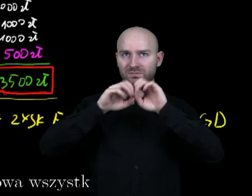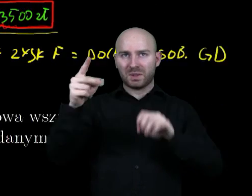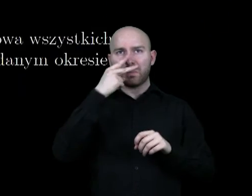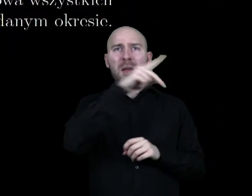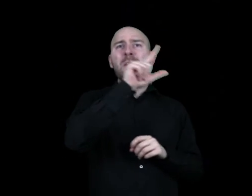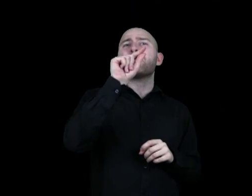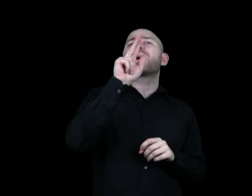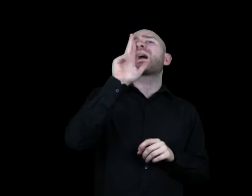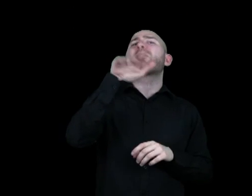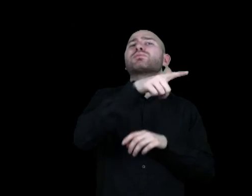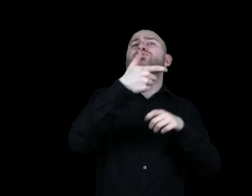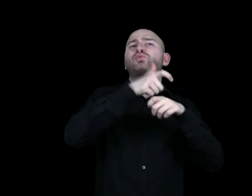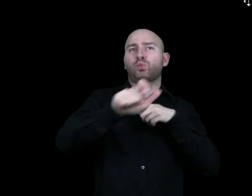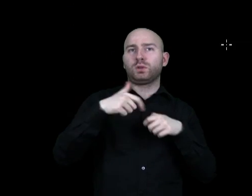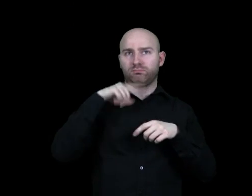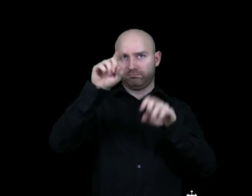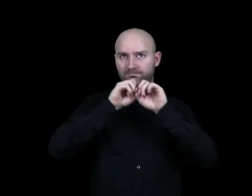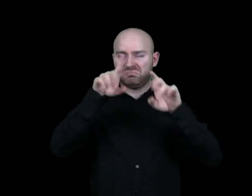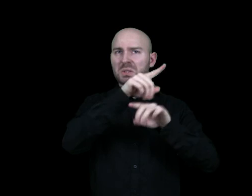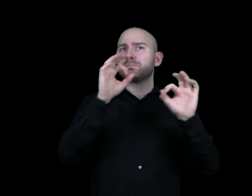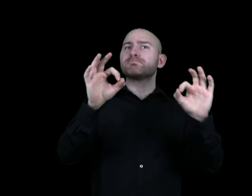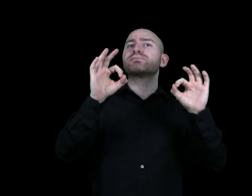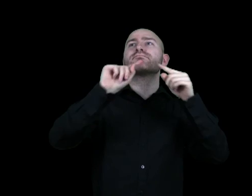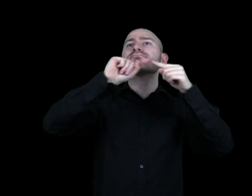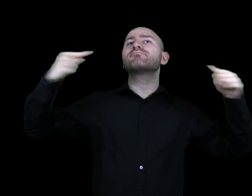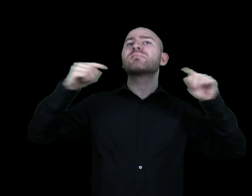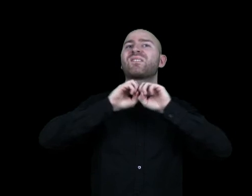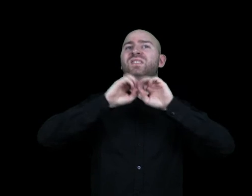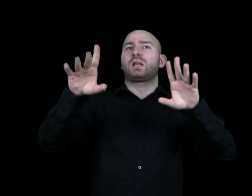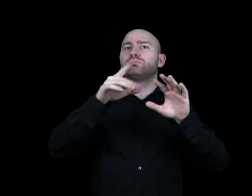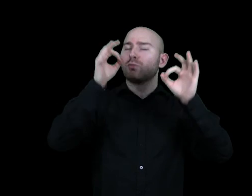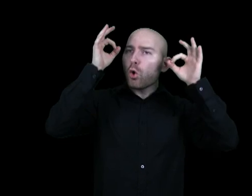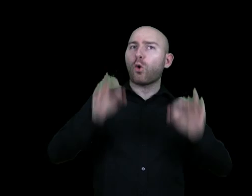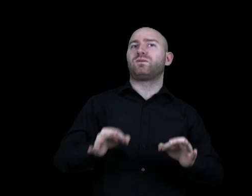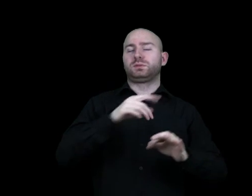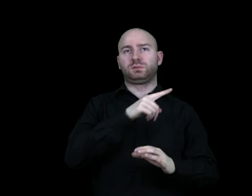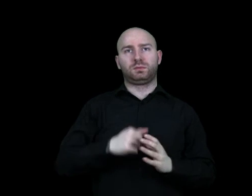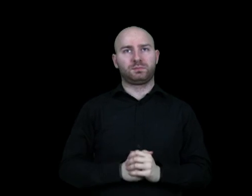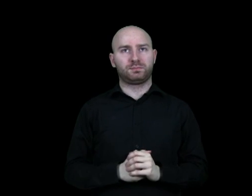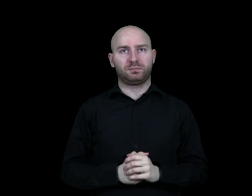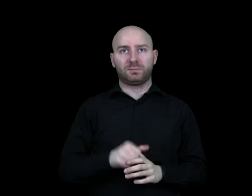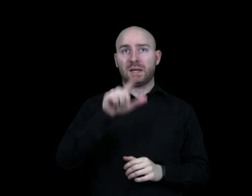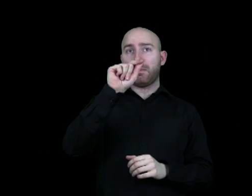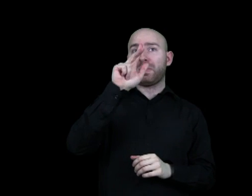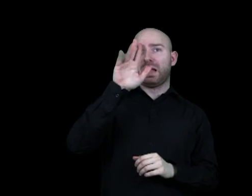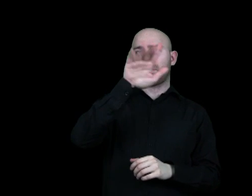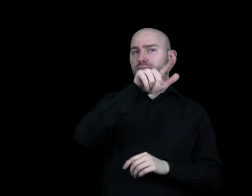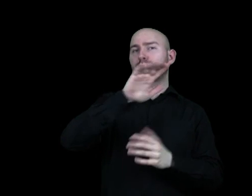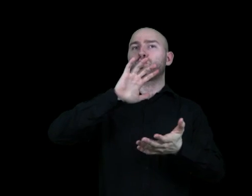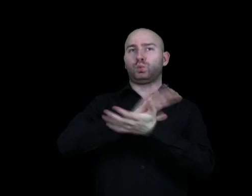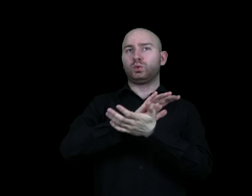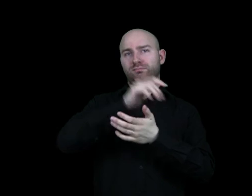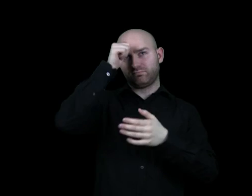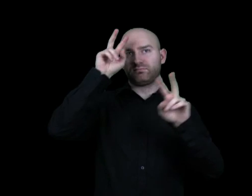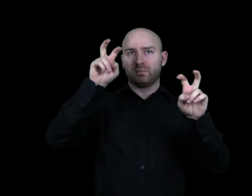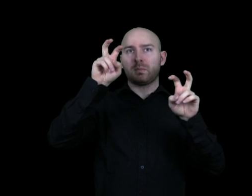definicję PKB. To jest bardziej formalna definicja PKB, a raczej po prostu definicja. Produkt krajowy brutto, w